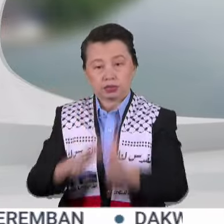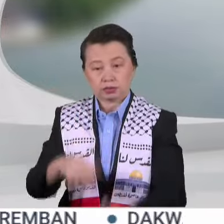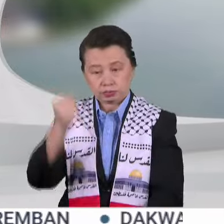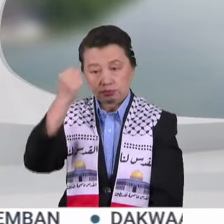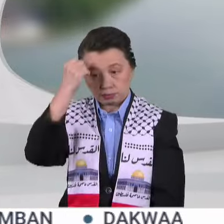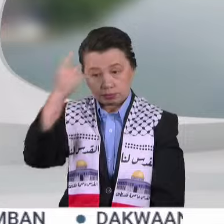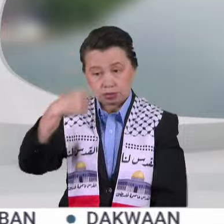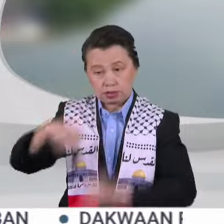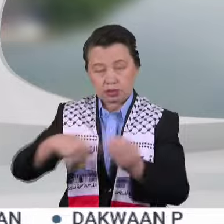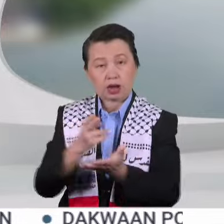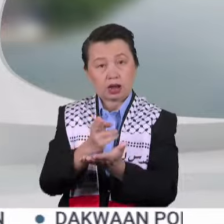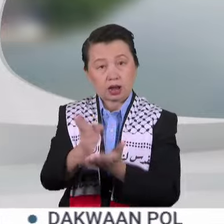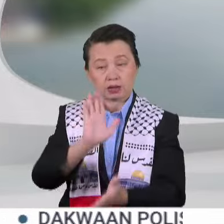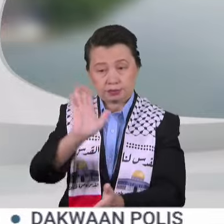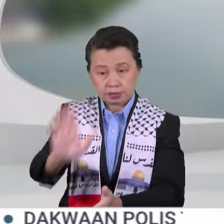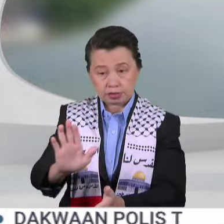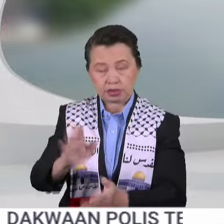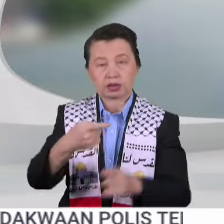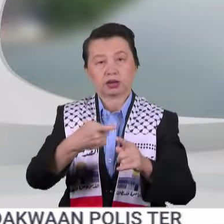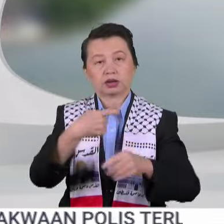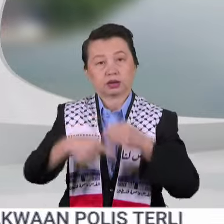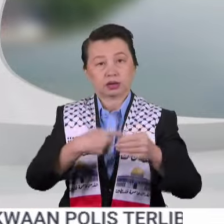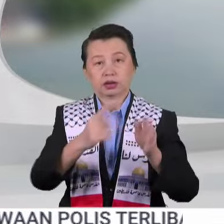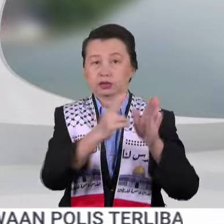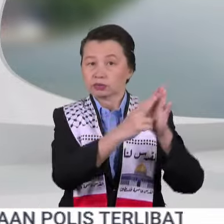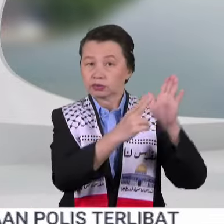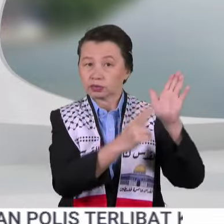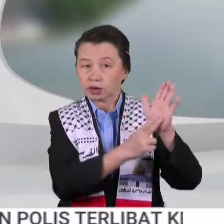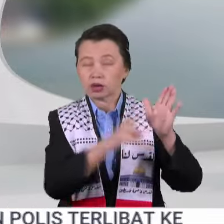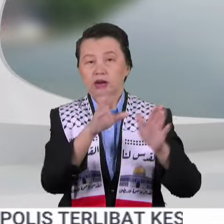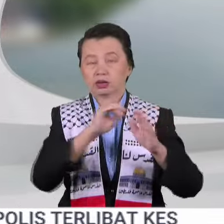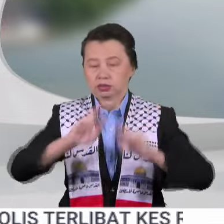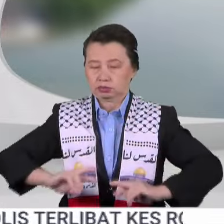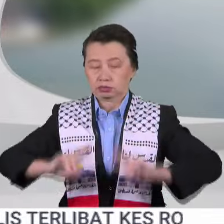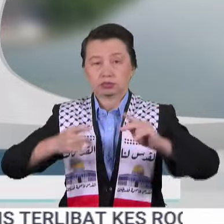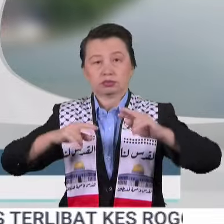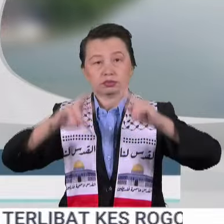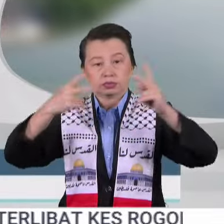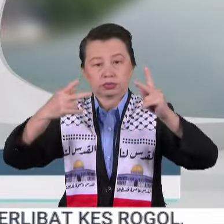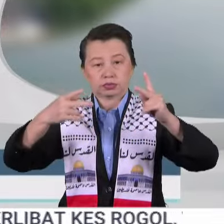kefahaman mengenai hak mereka dari segi undang-undang